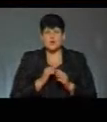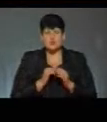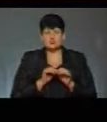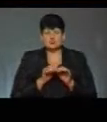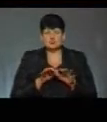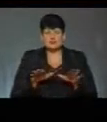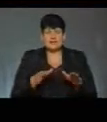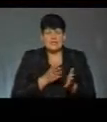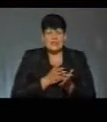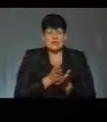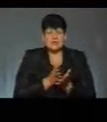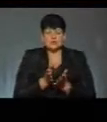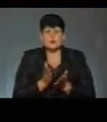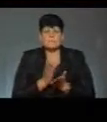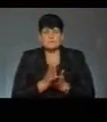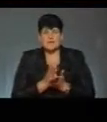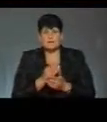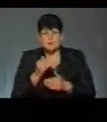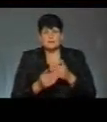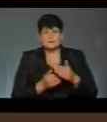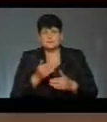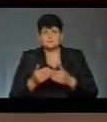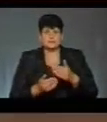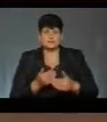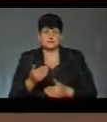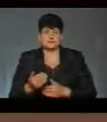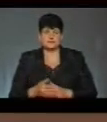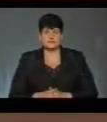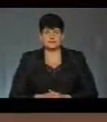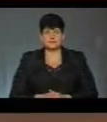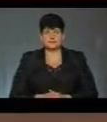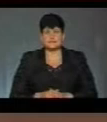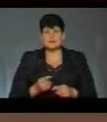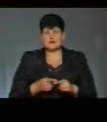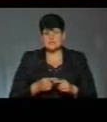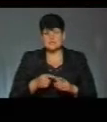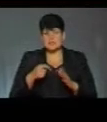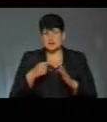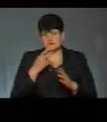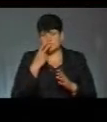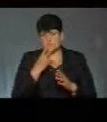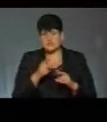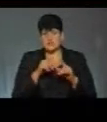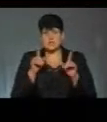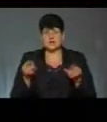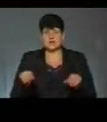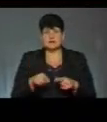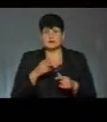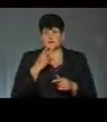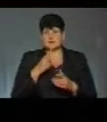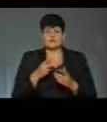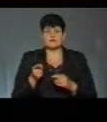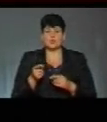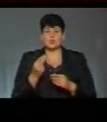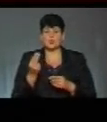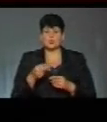маємо переступати і рухатися далі. На цих кадрах ви бачите картини, які презентував художник.